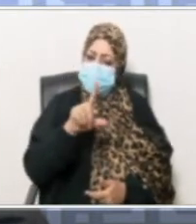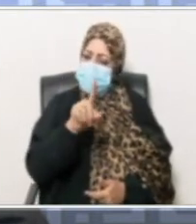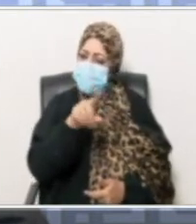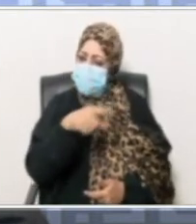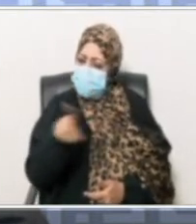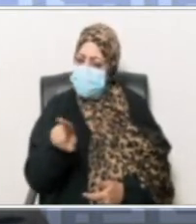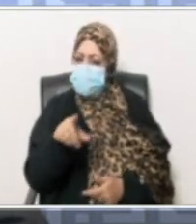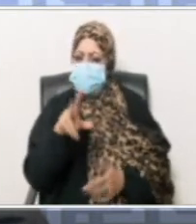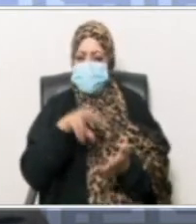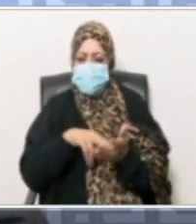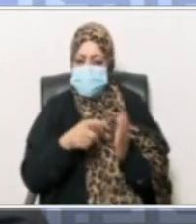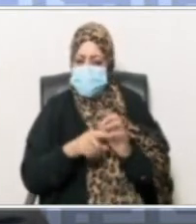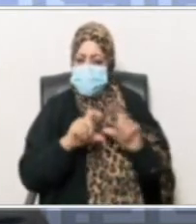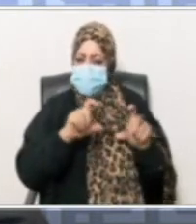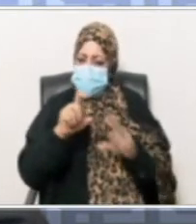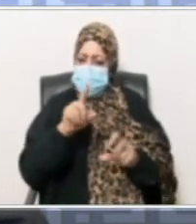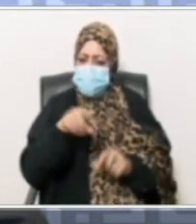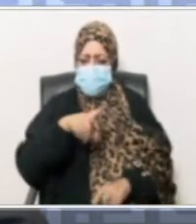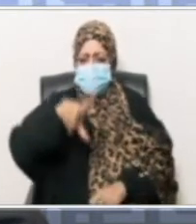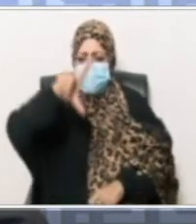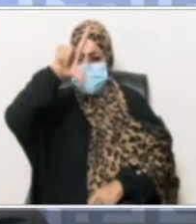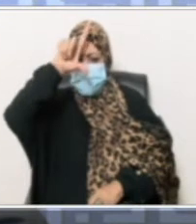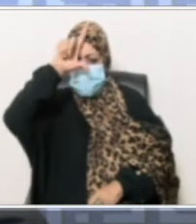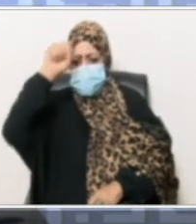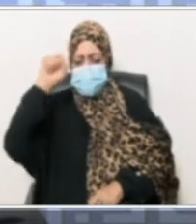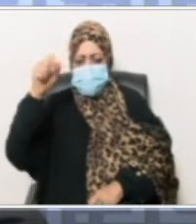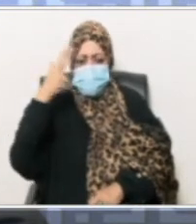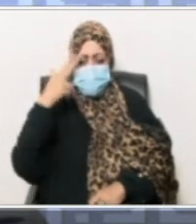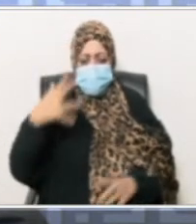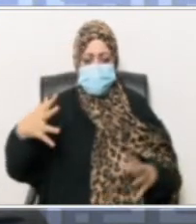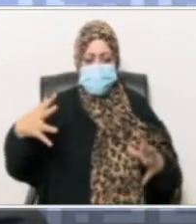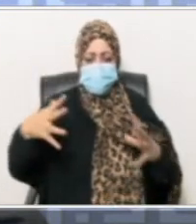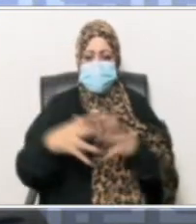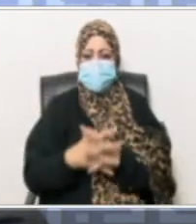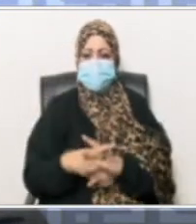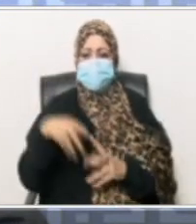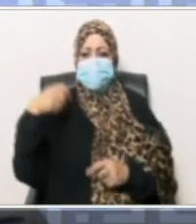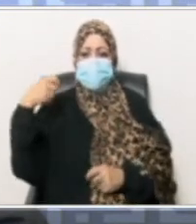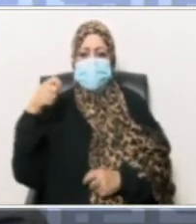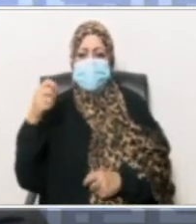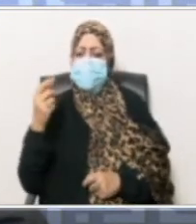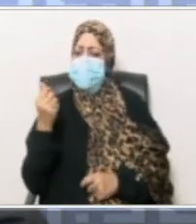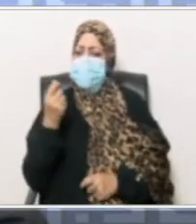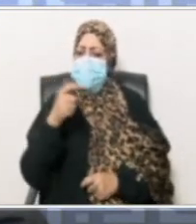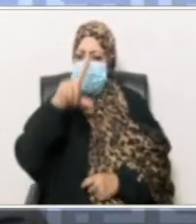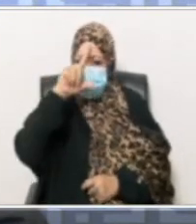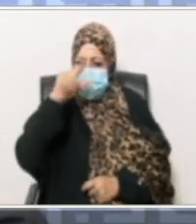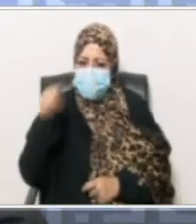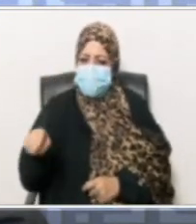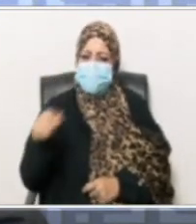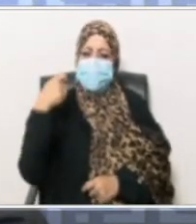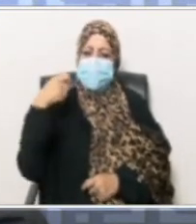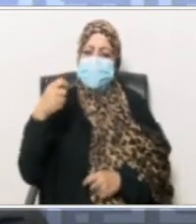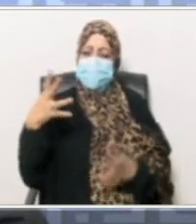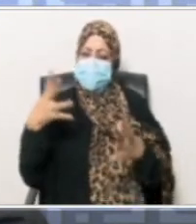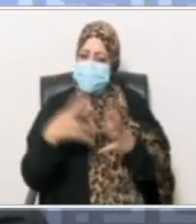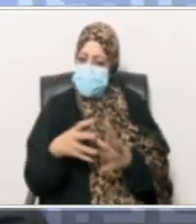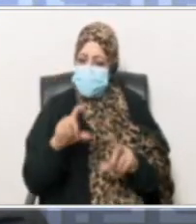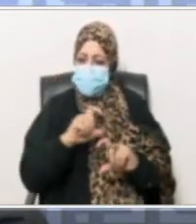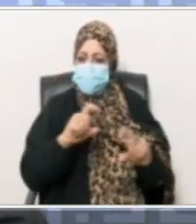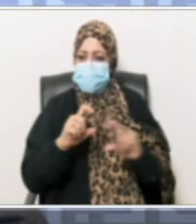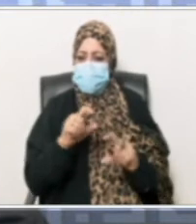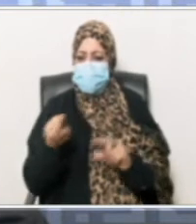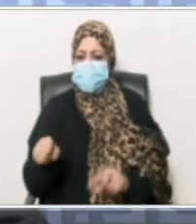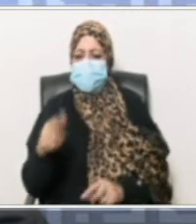معهم في هذه الوزارة المالية وكأنه فرد معهم في المصارف. والشيخ ممن فتح الله عز